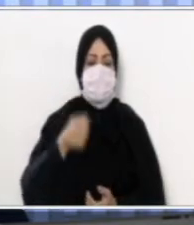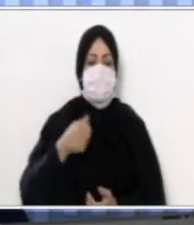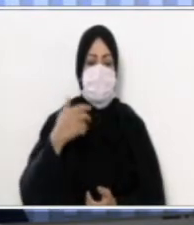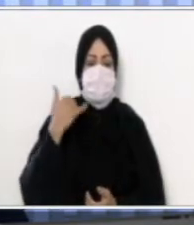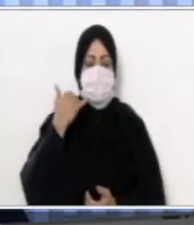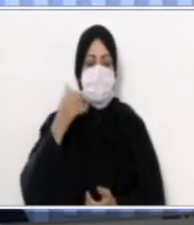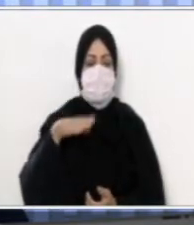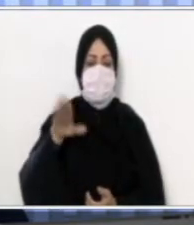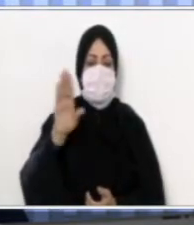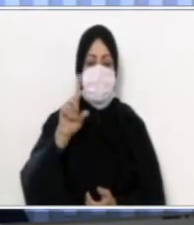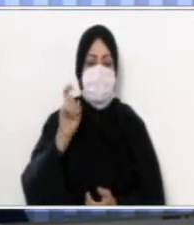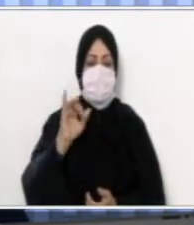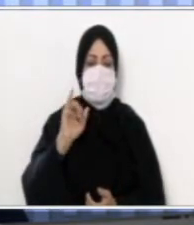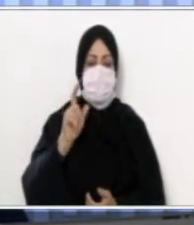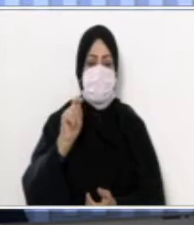الأخ الشريف من جدابية